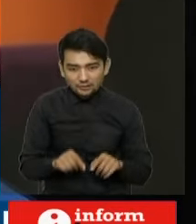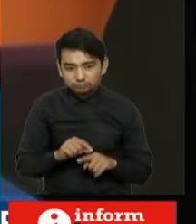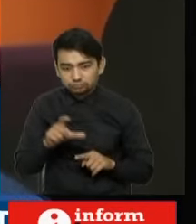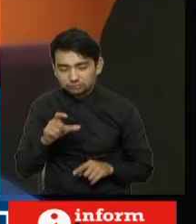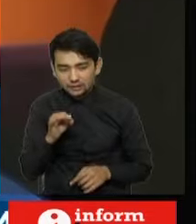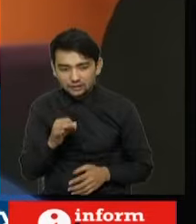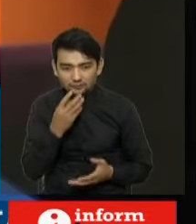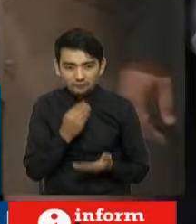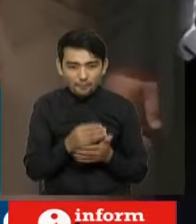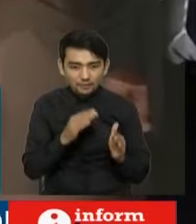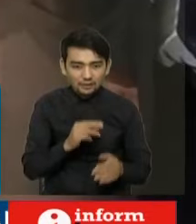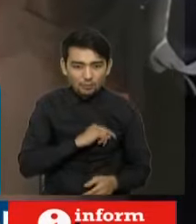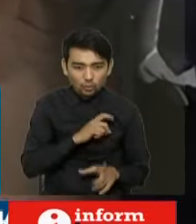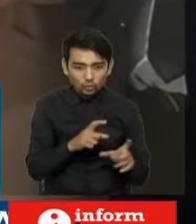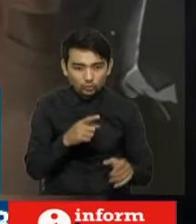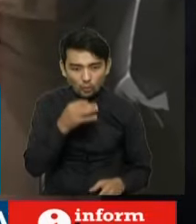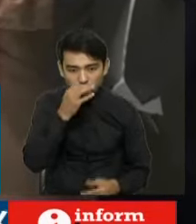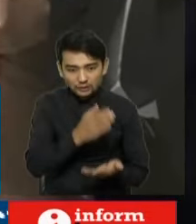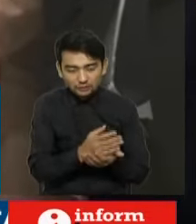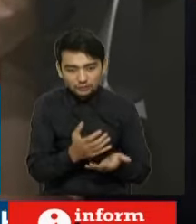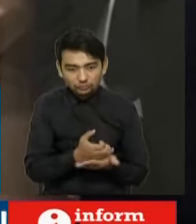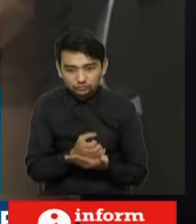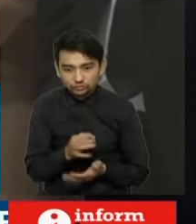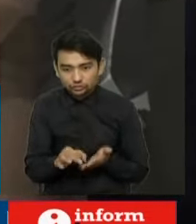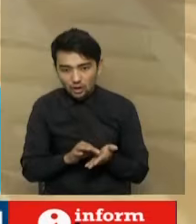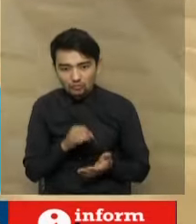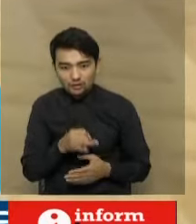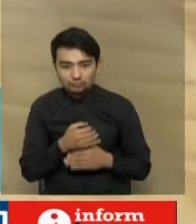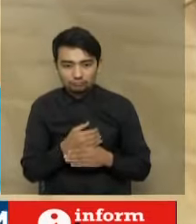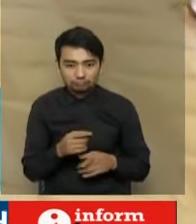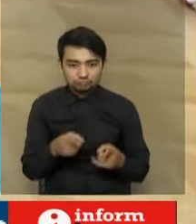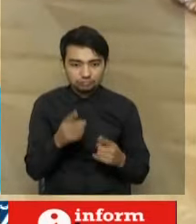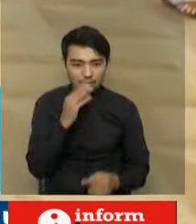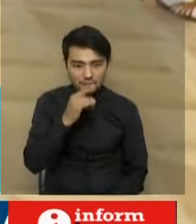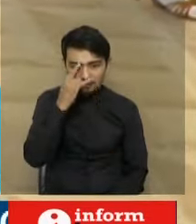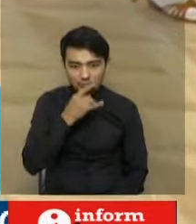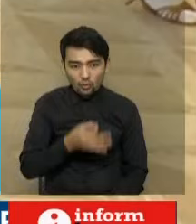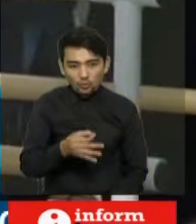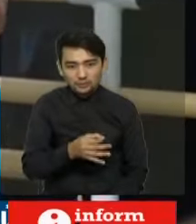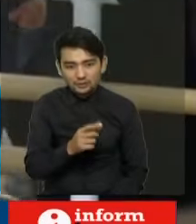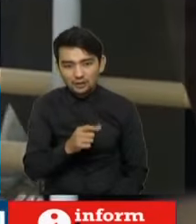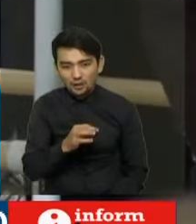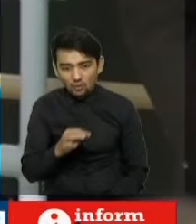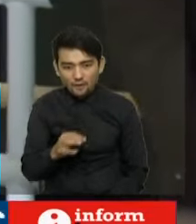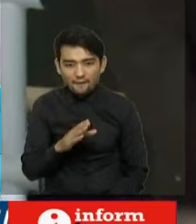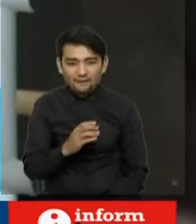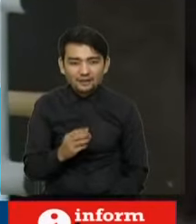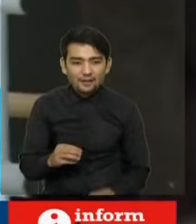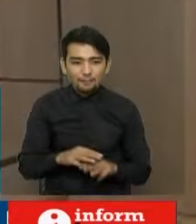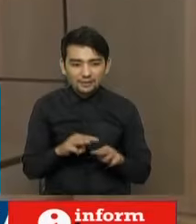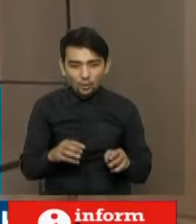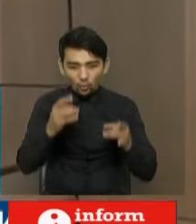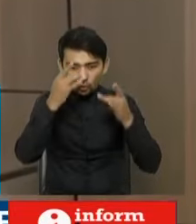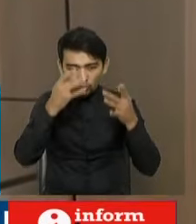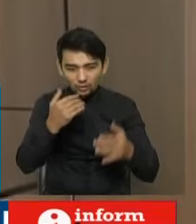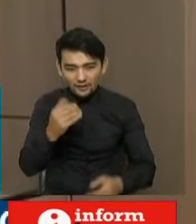находить квалифицированных сотрудников. В открытии приняли участие аким Северо-Казахстанской области Гауэс Нурмухамбетов, вице-министр культуры и информации